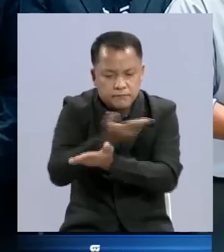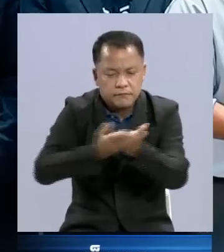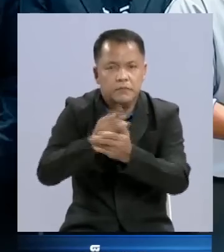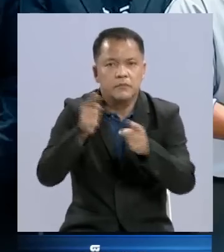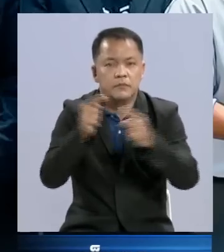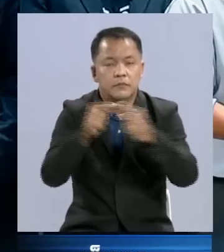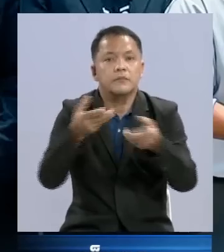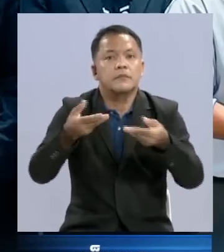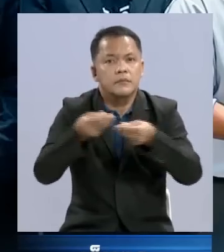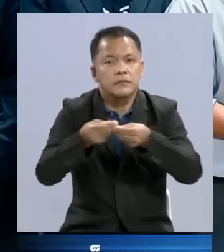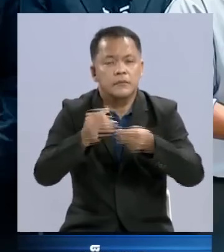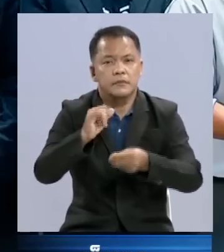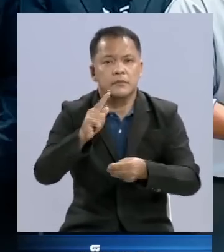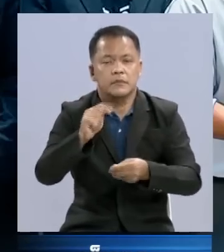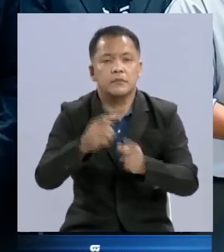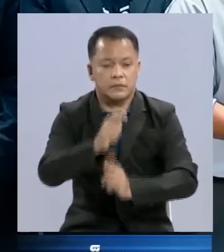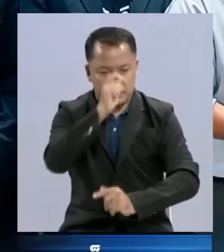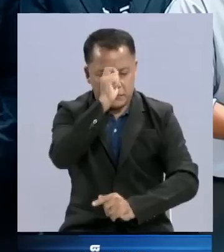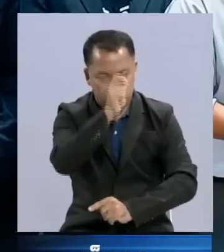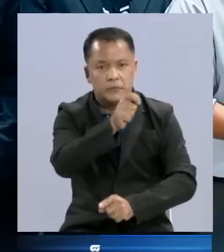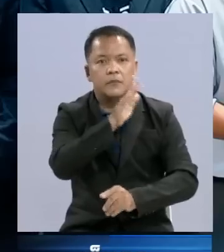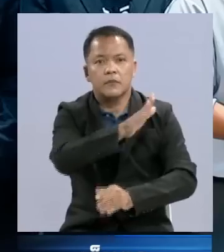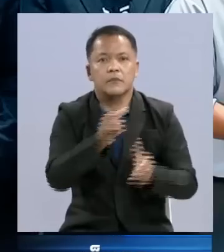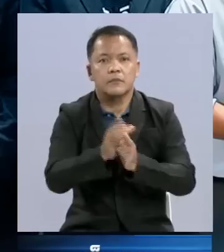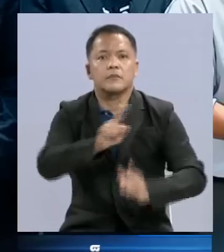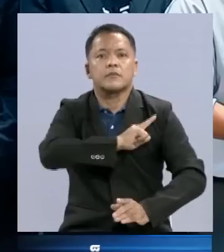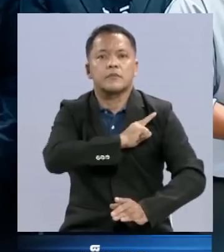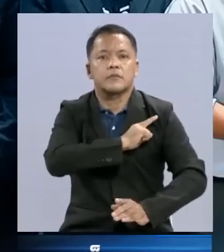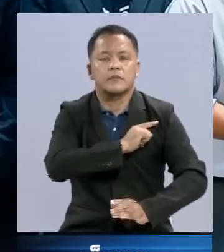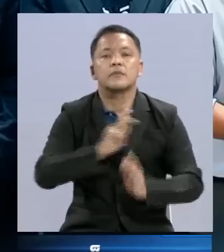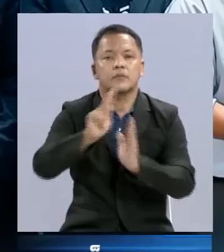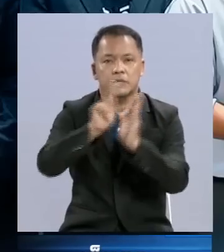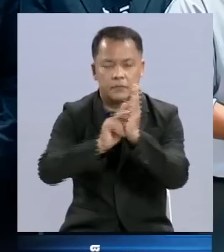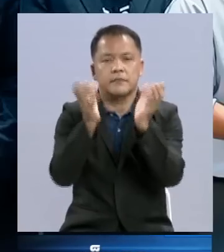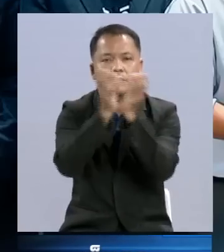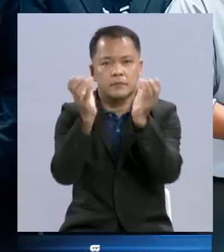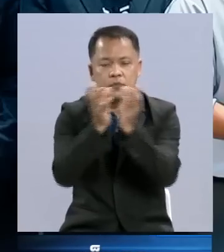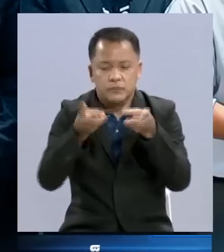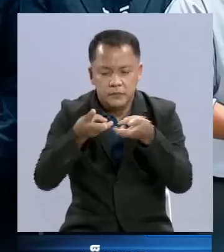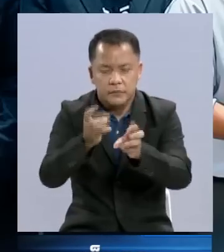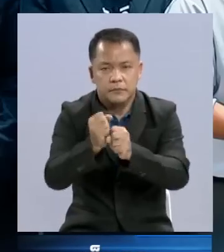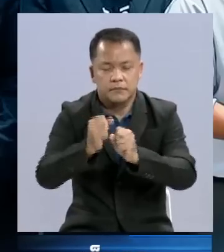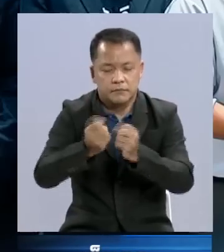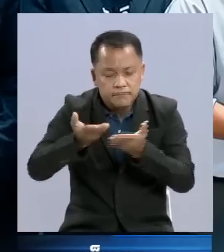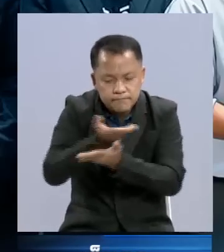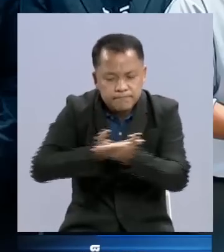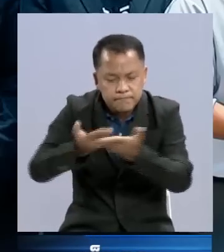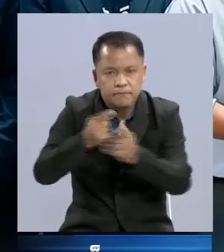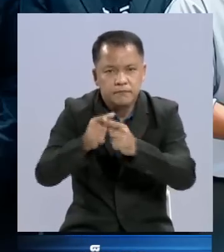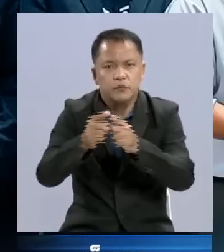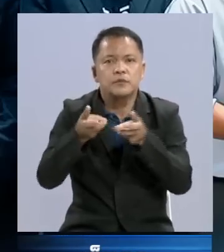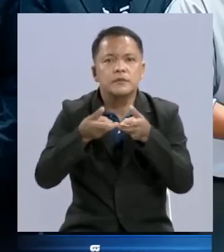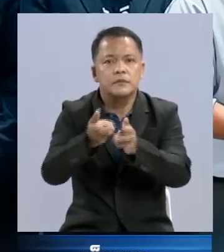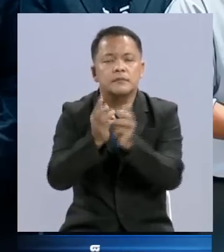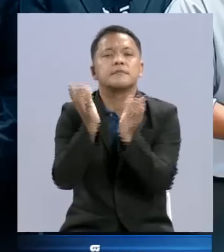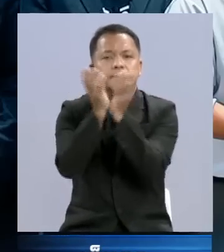ประเด็นปมถือหุ้นด้วยการเคารพเจตนารมณ์ของบทบัญญัติของรัฐธรรมนูญและแนวทางการวินิจฉัยที่มุ่งสร้างหลักการ